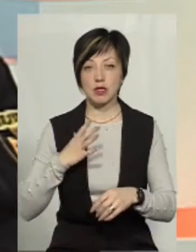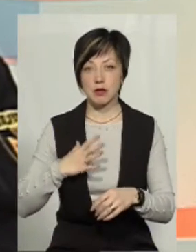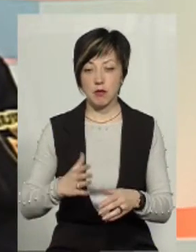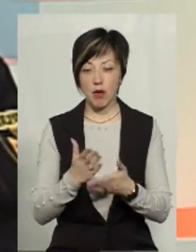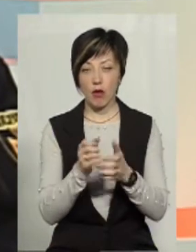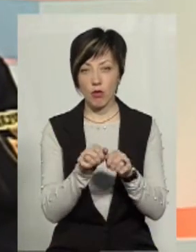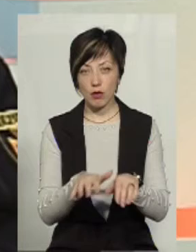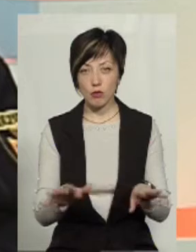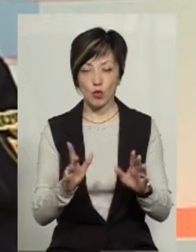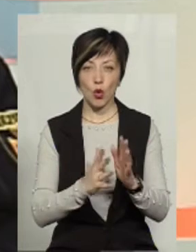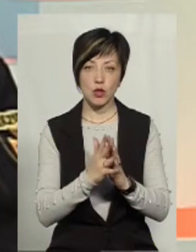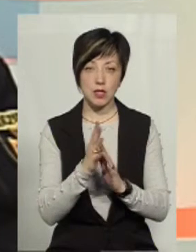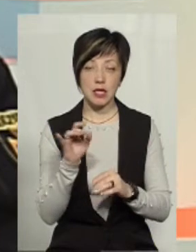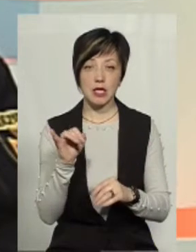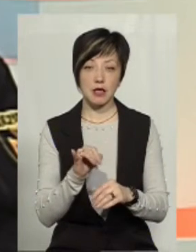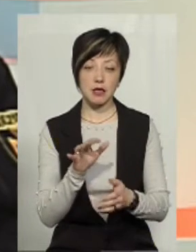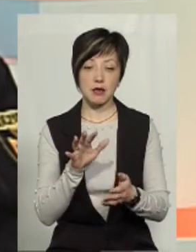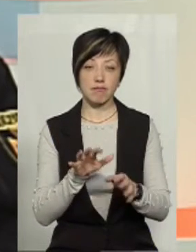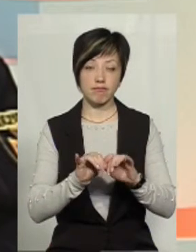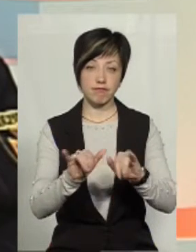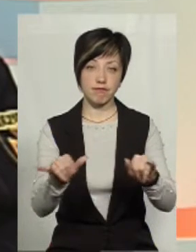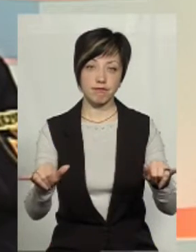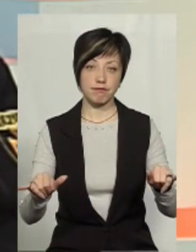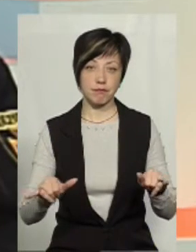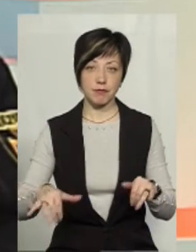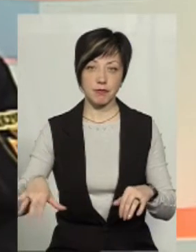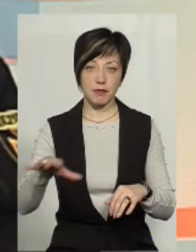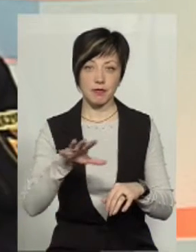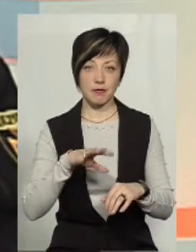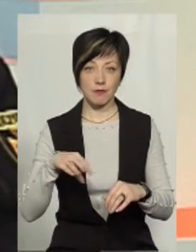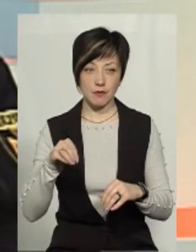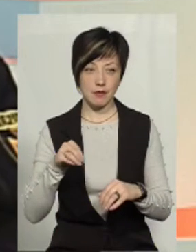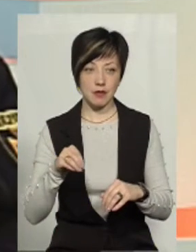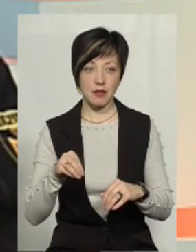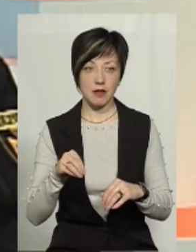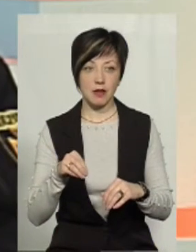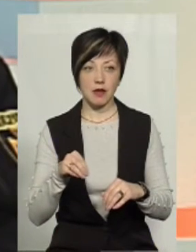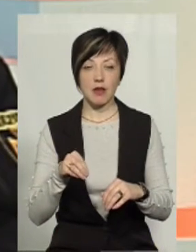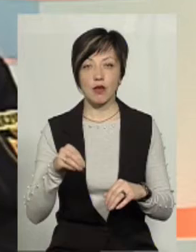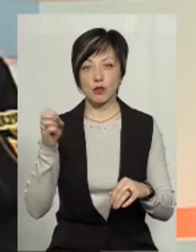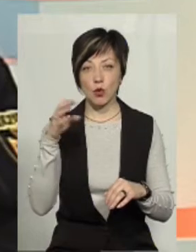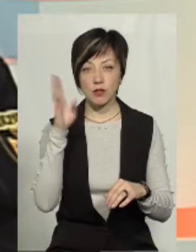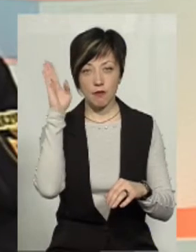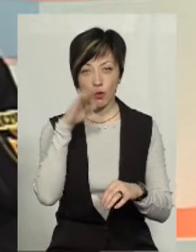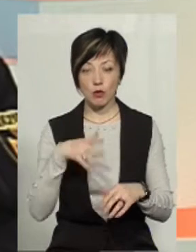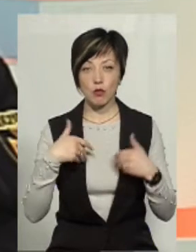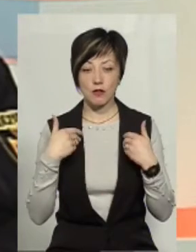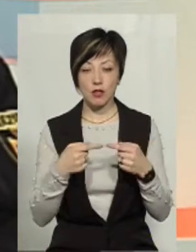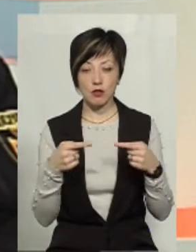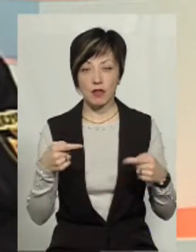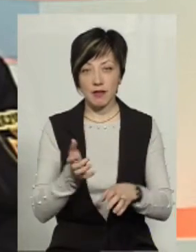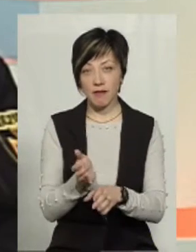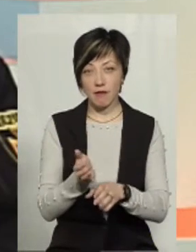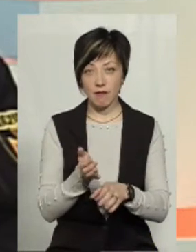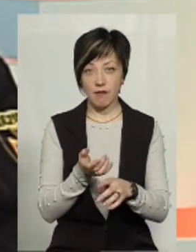мають кореневище, які будуть рости і захоплювати сонце, воду і поживні речовини першими. Тобто вони